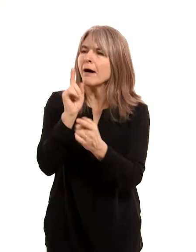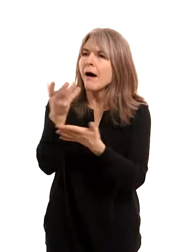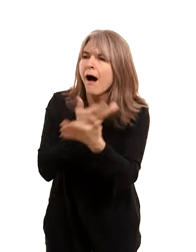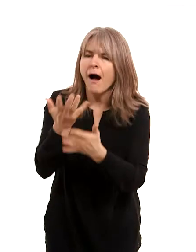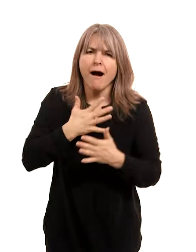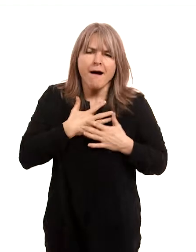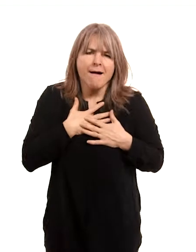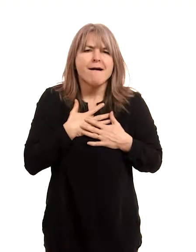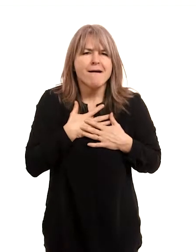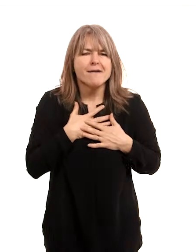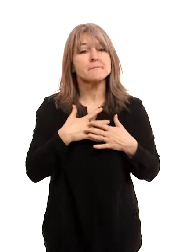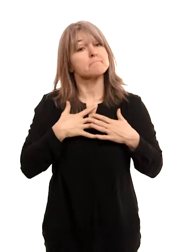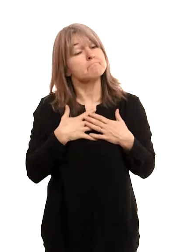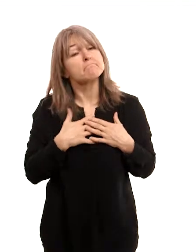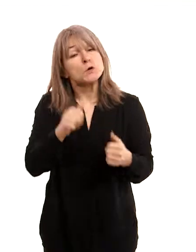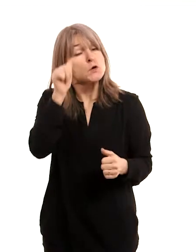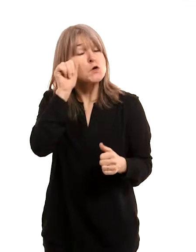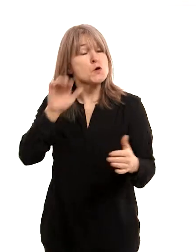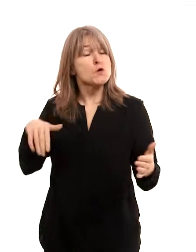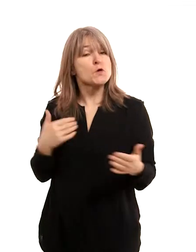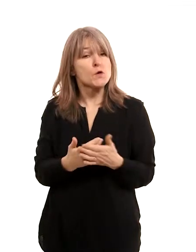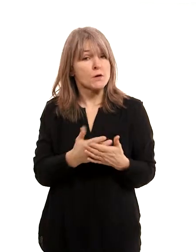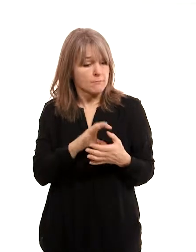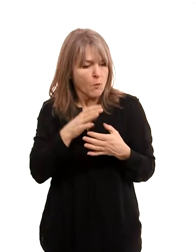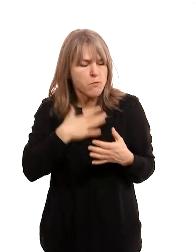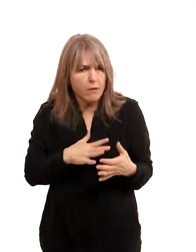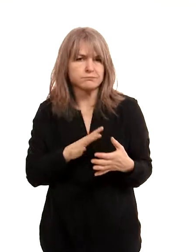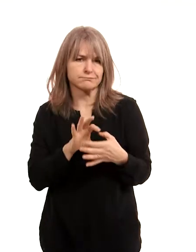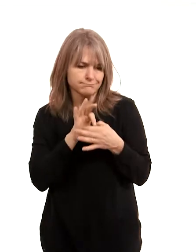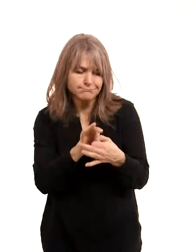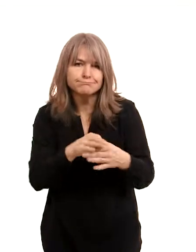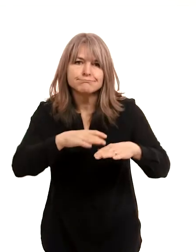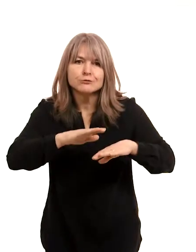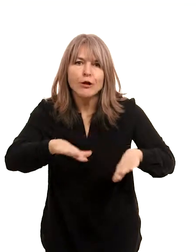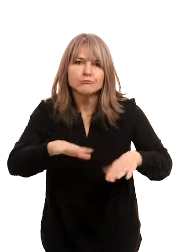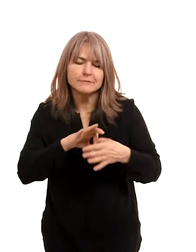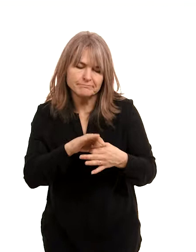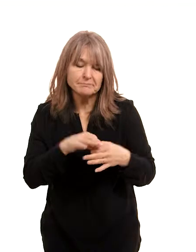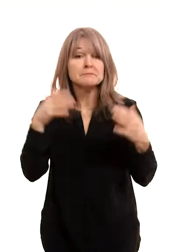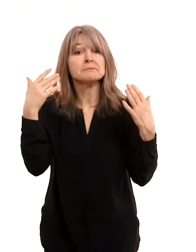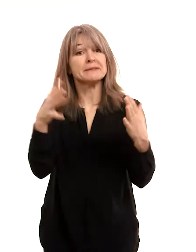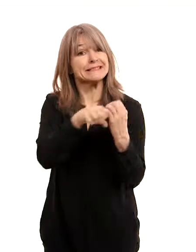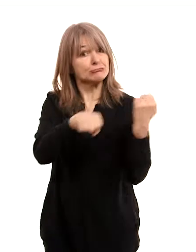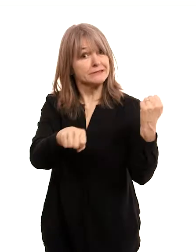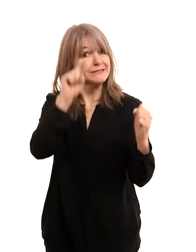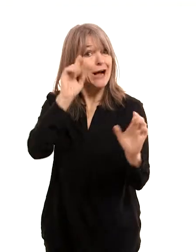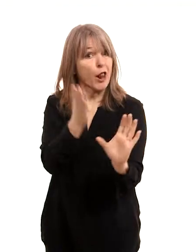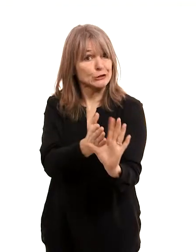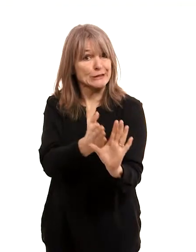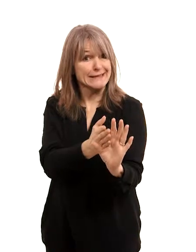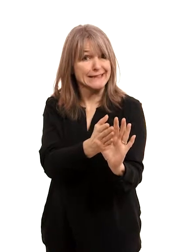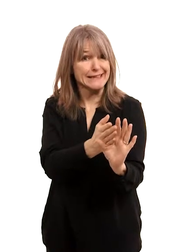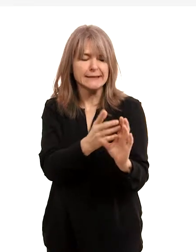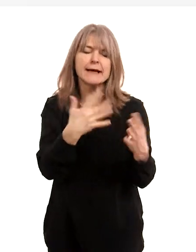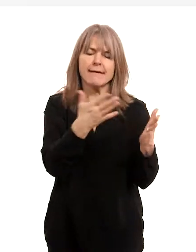wneud gradd mewn seicoleg, edrych i fewn i seicoleg plant, ond ni'n gwybod bod gweithio efo disgyblion efo anghenion oedd